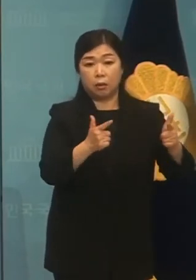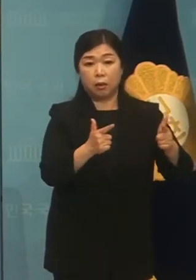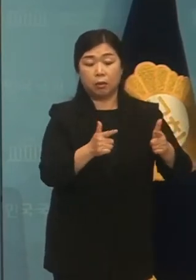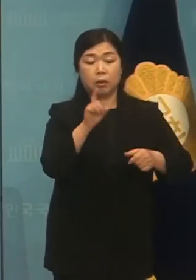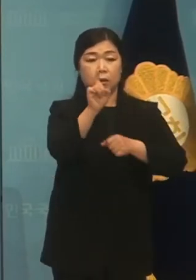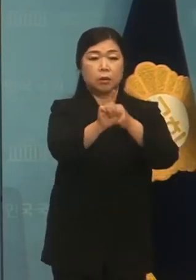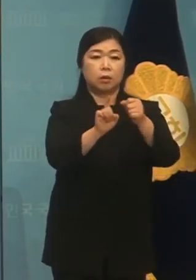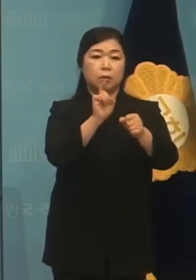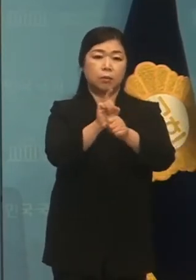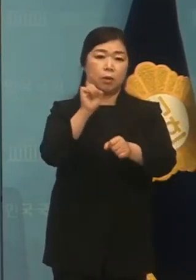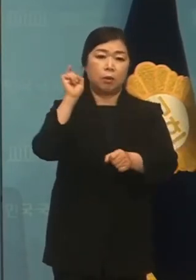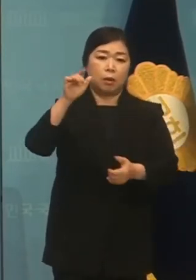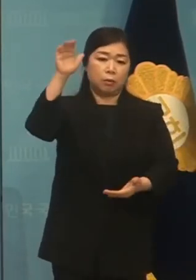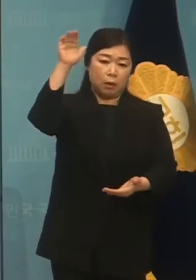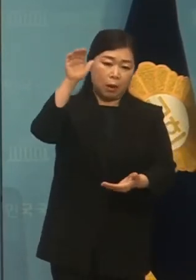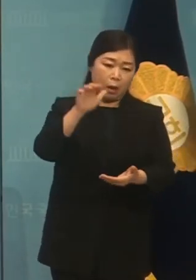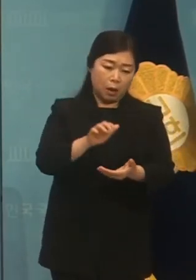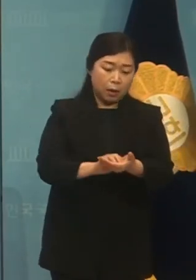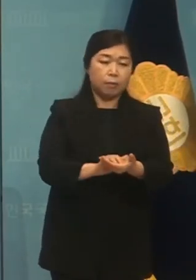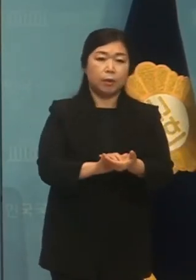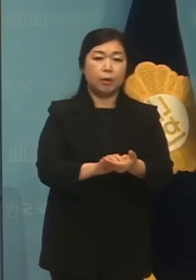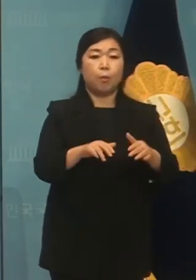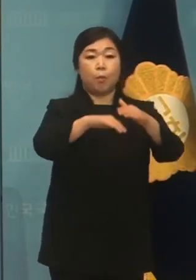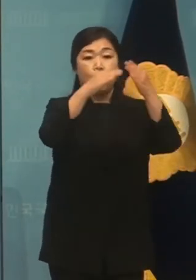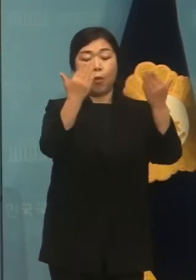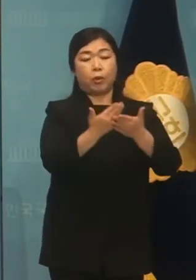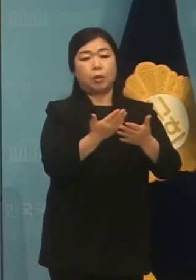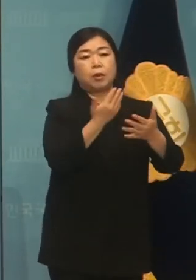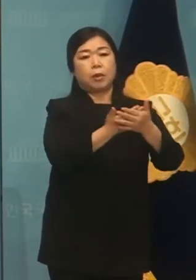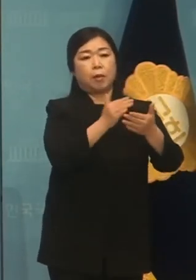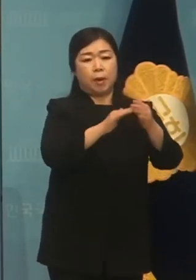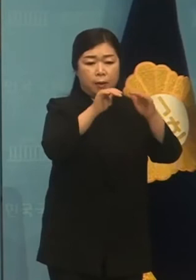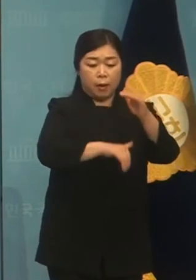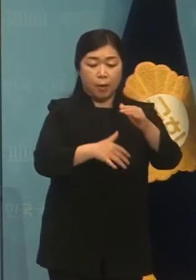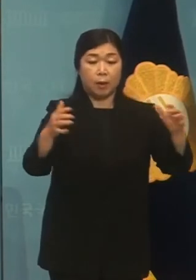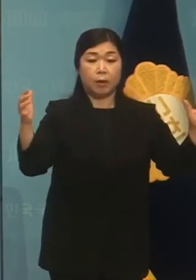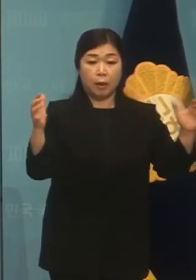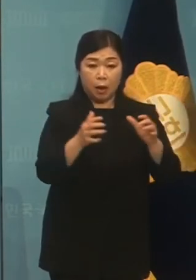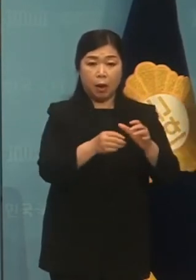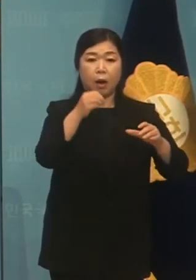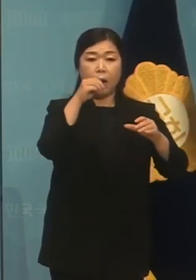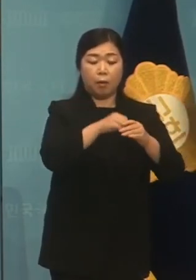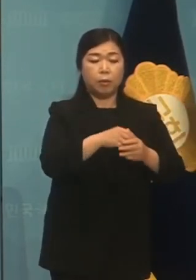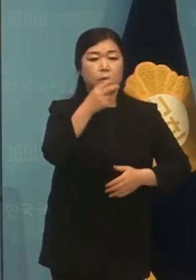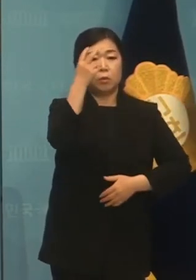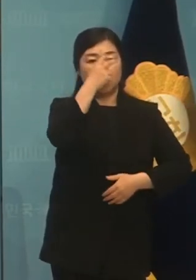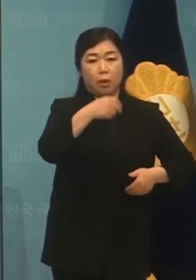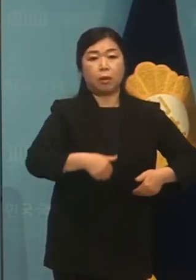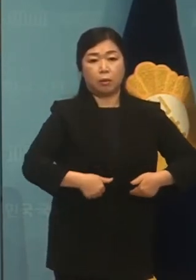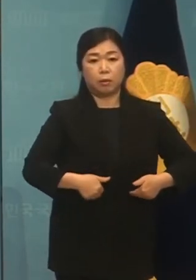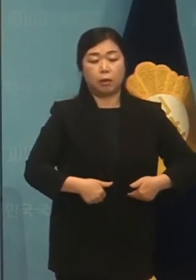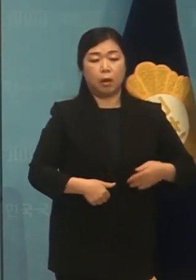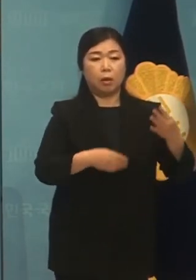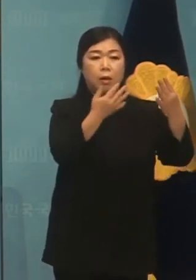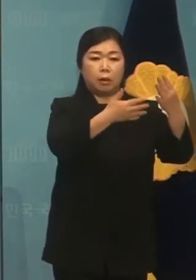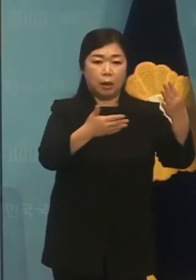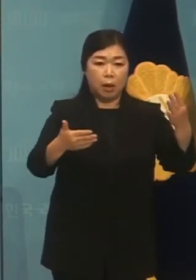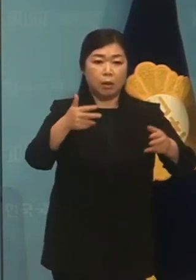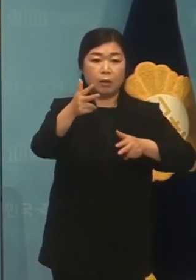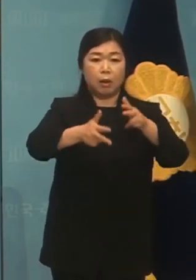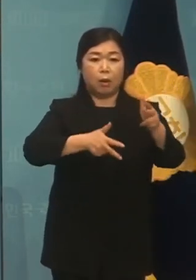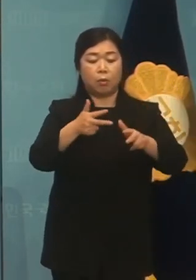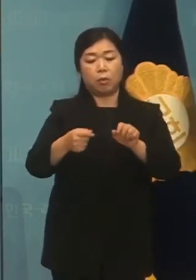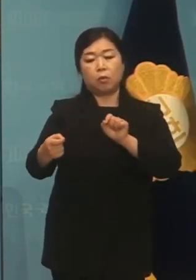지난 10여 년 동안 진행되어 온 모든 개발 사업을 여기에 포함시켜야 됩니다. 4대강